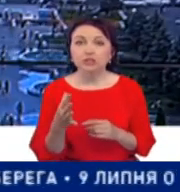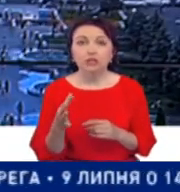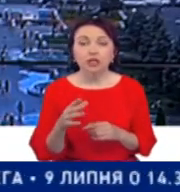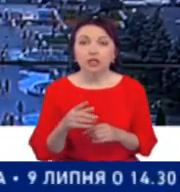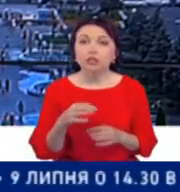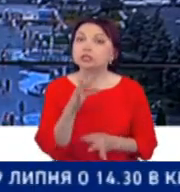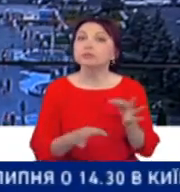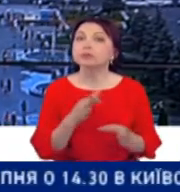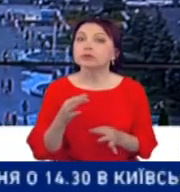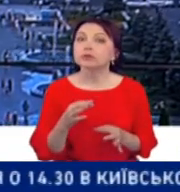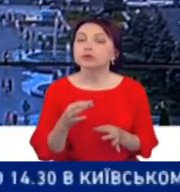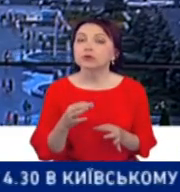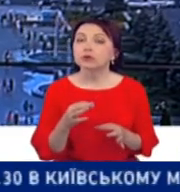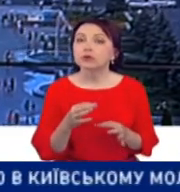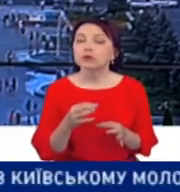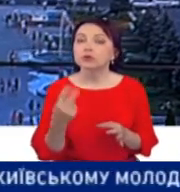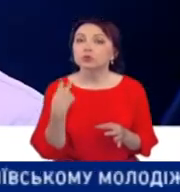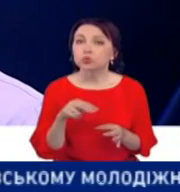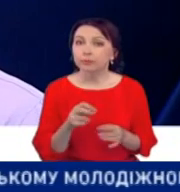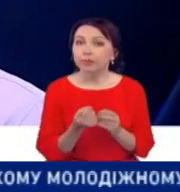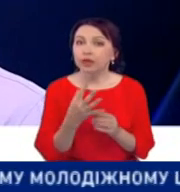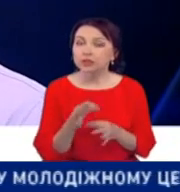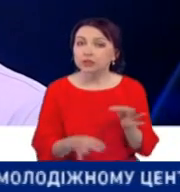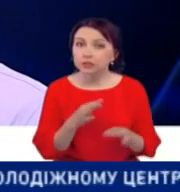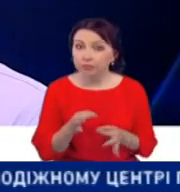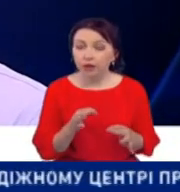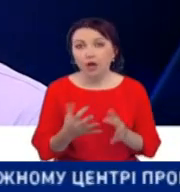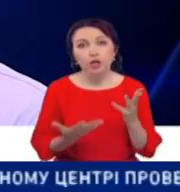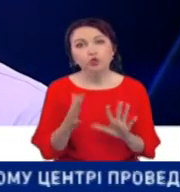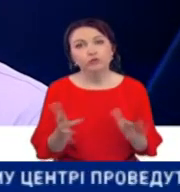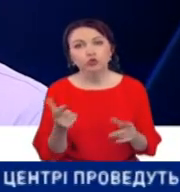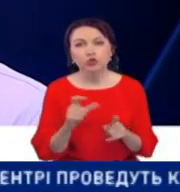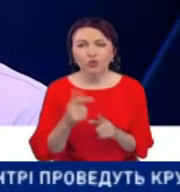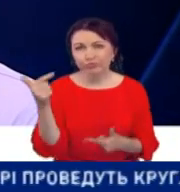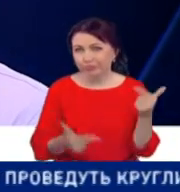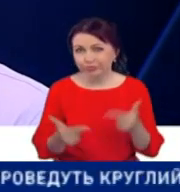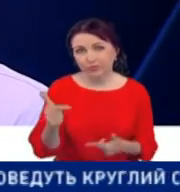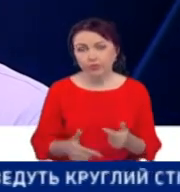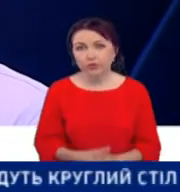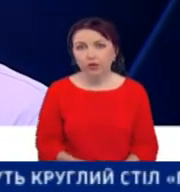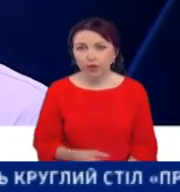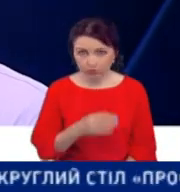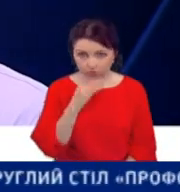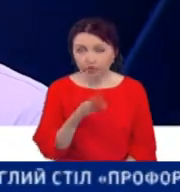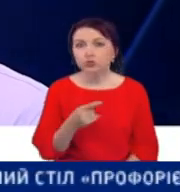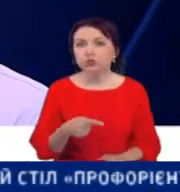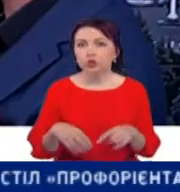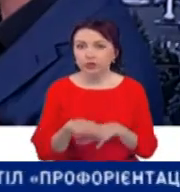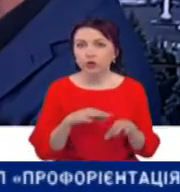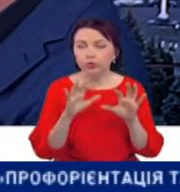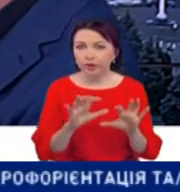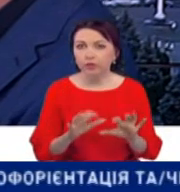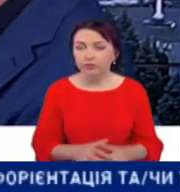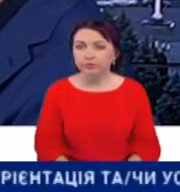що нам тільки отакі да, законопроекти. Я розумію, якщо все було б, ну, просто, і от цього б не було б, там антикорупційна боротьба,